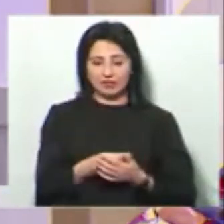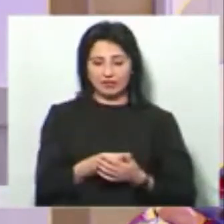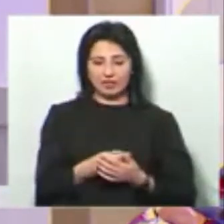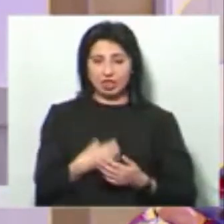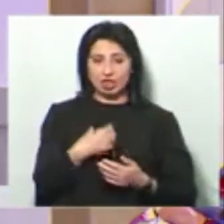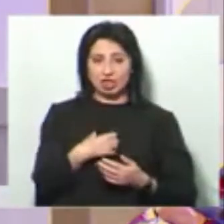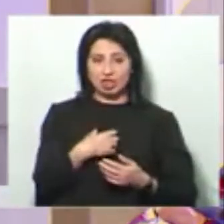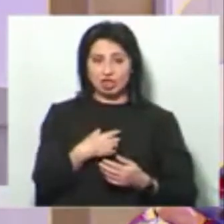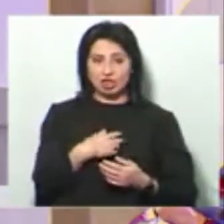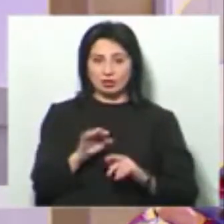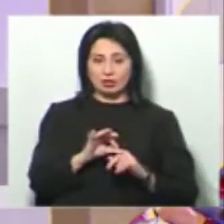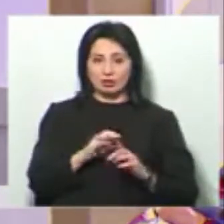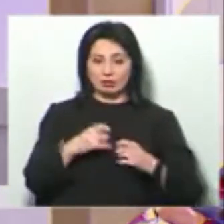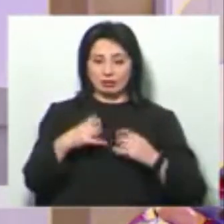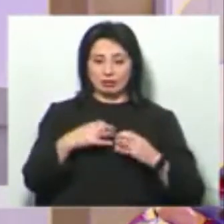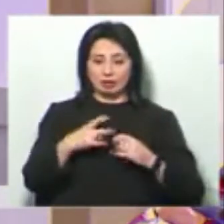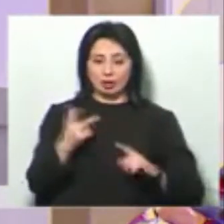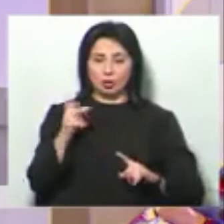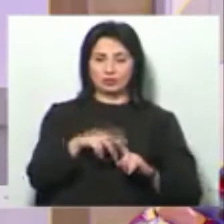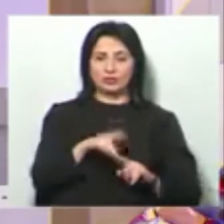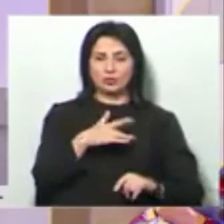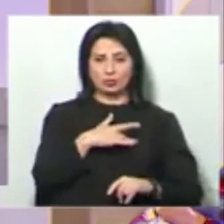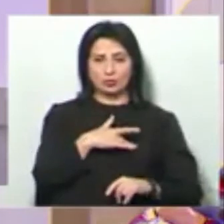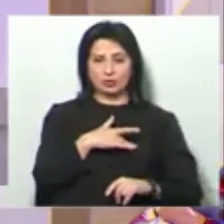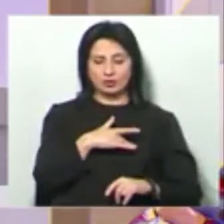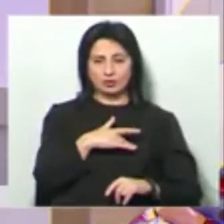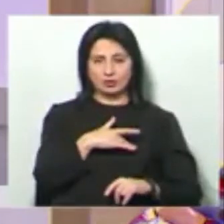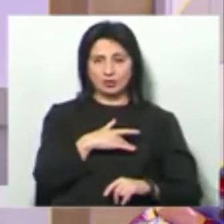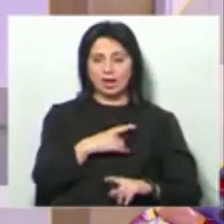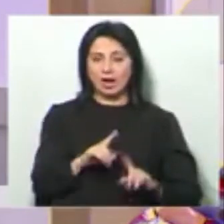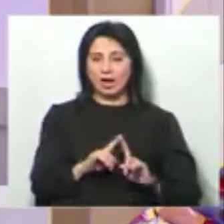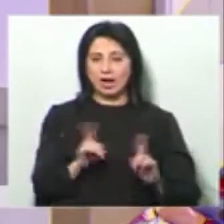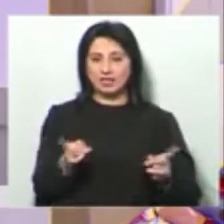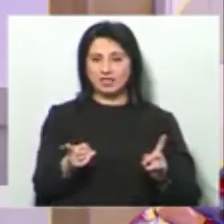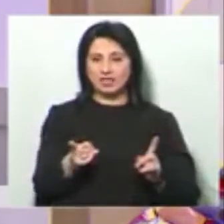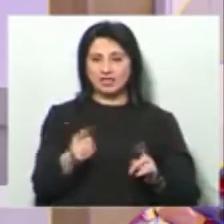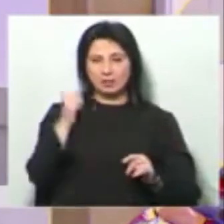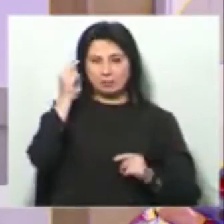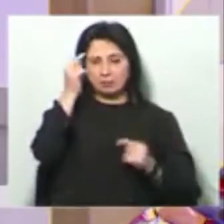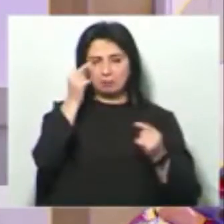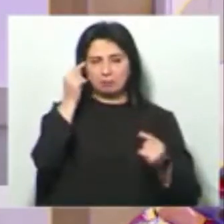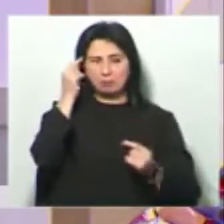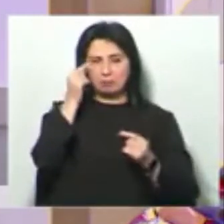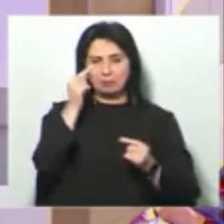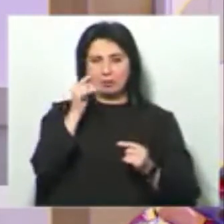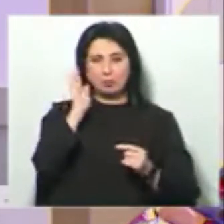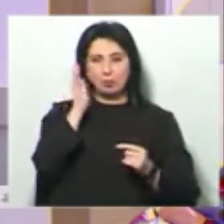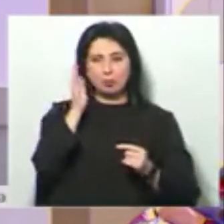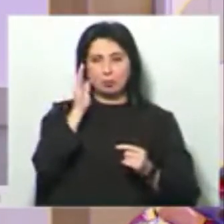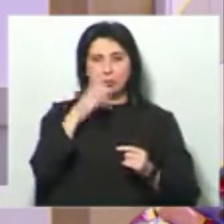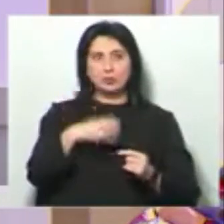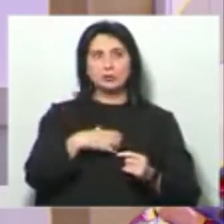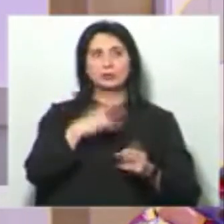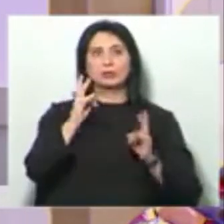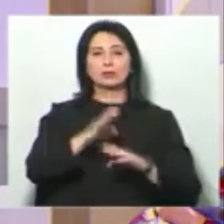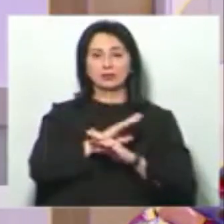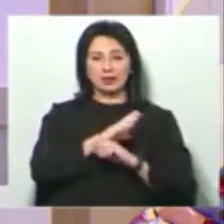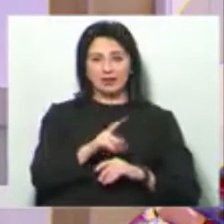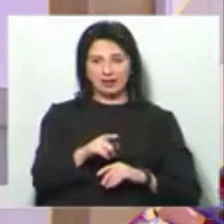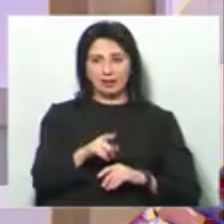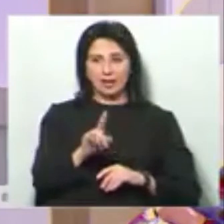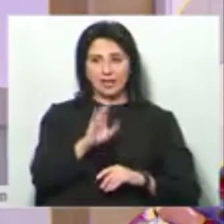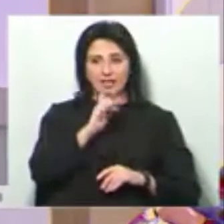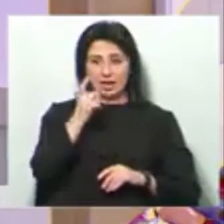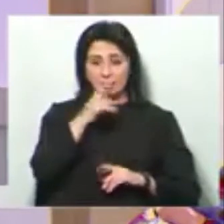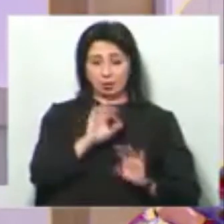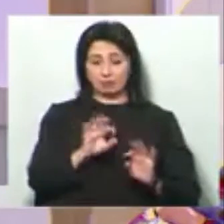შიშით და შფოთვით როგორ ტვირთავს გულს და განსაკუთრებით ფიქრით იმაზე რომ მოხდება კატასტროფა და ის რაც